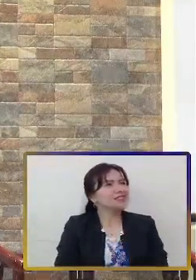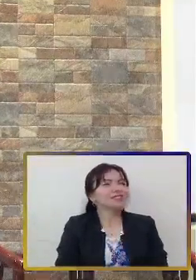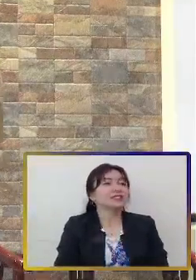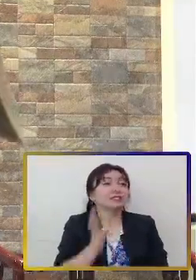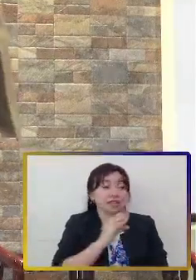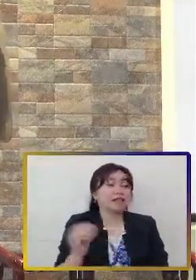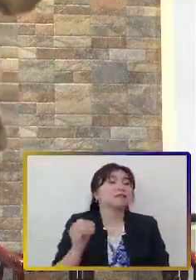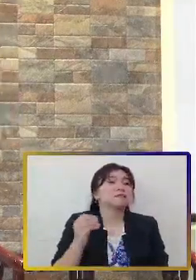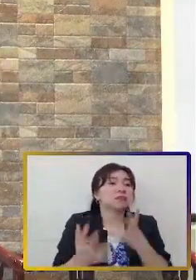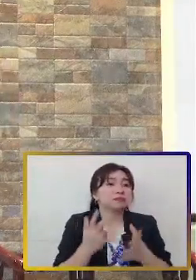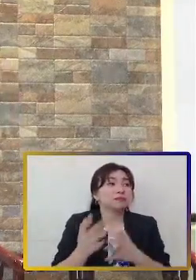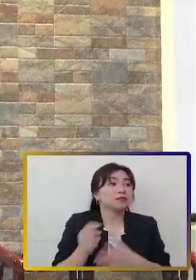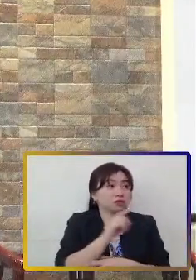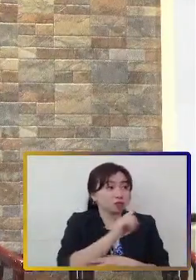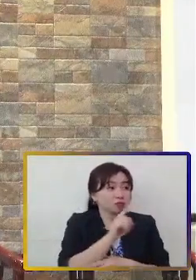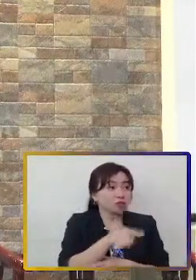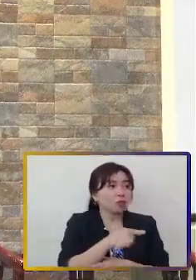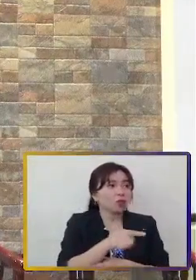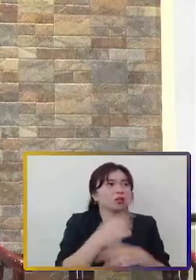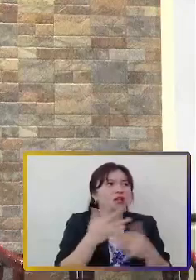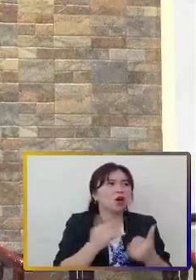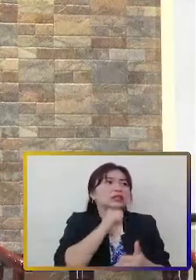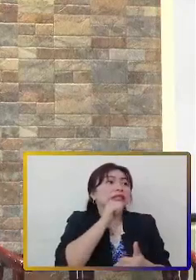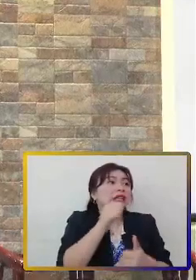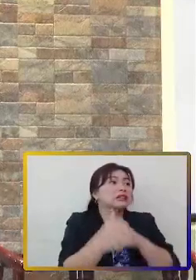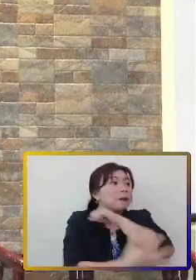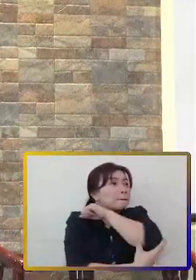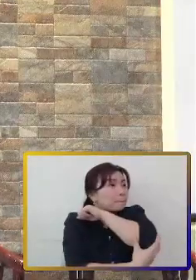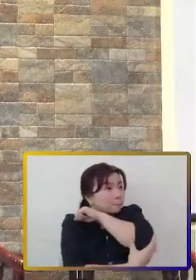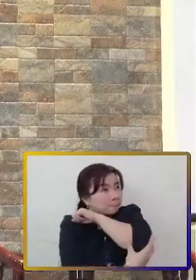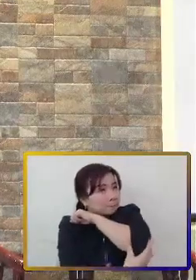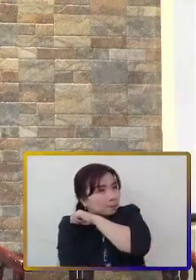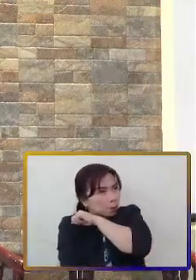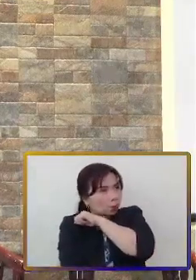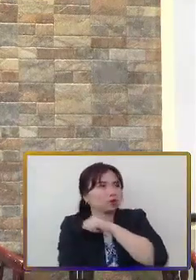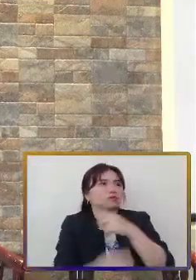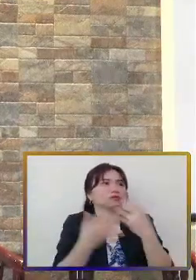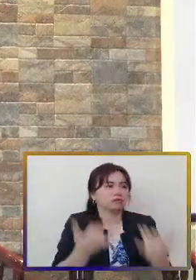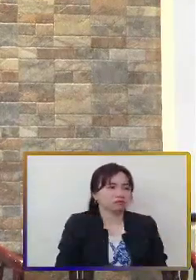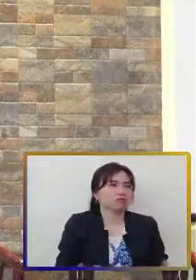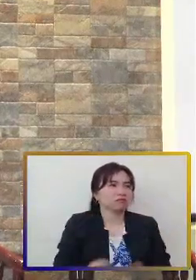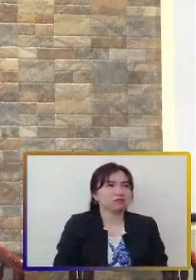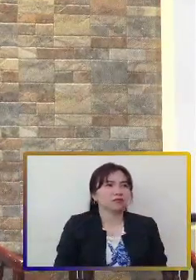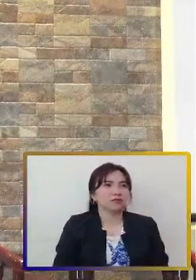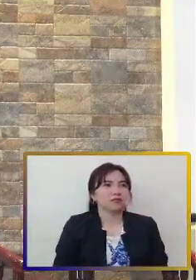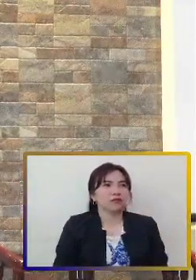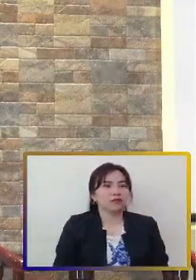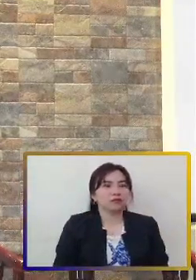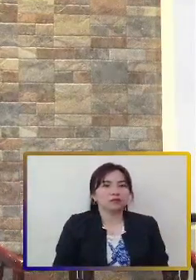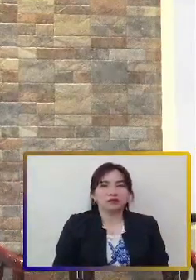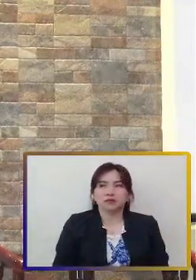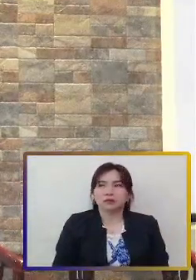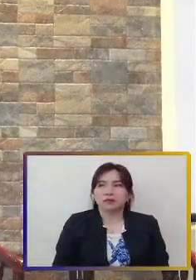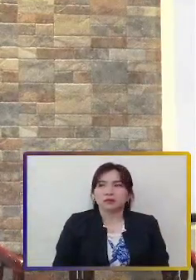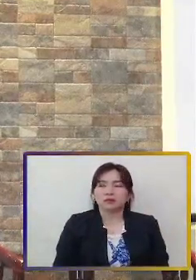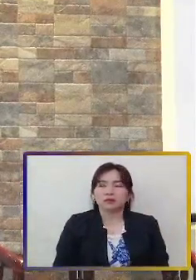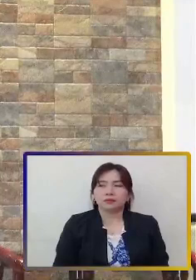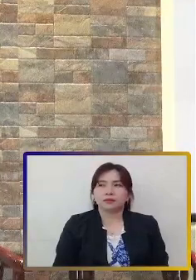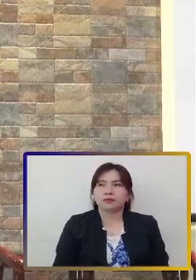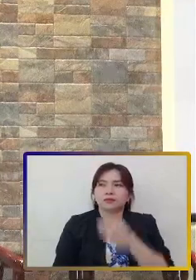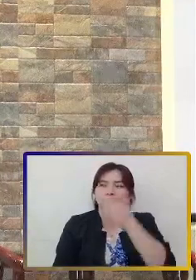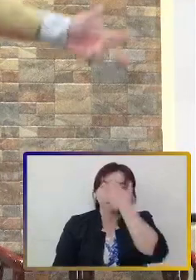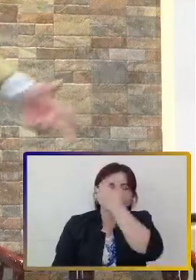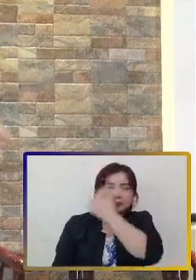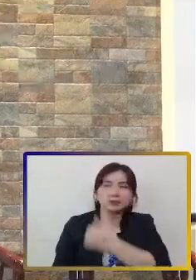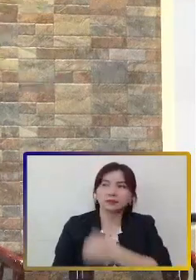talagang nakakaahon na kami sa kahirapan pagdating sa buwan na ito talagang Okay na kami pagdating sa certain point na panahon na ito okay na